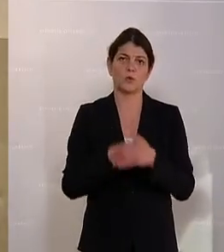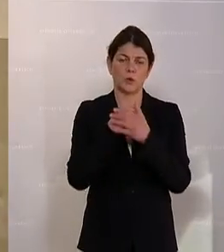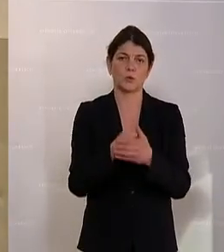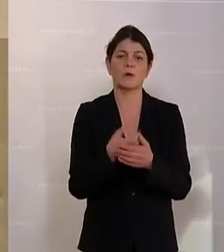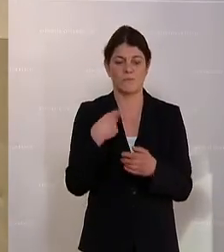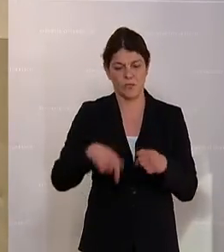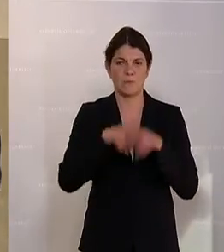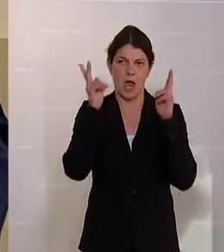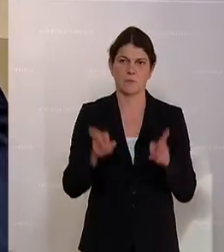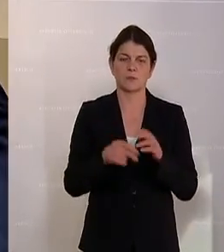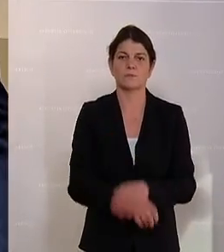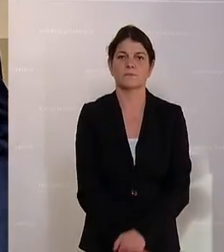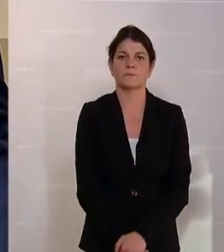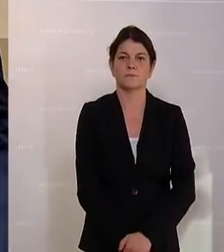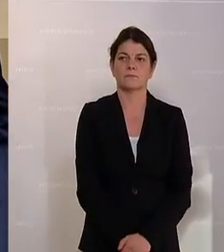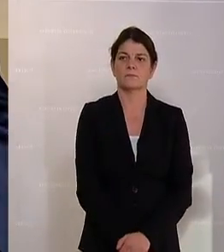diesem Haus.